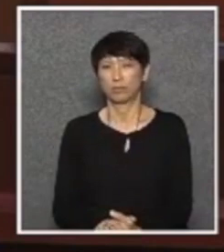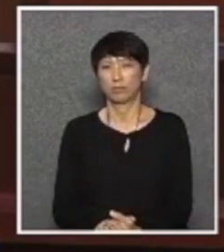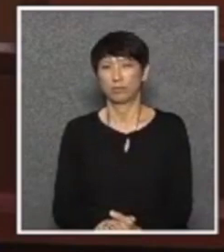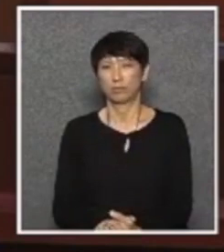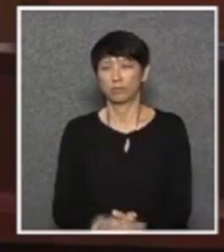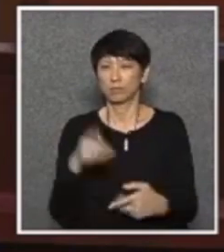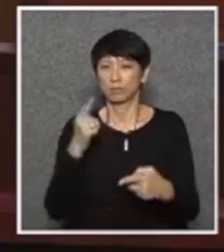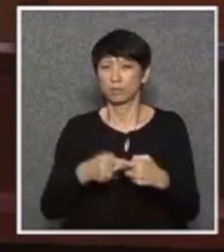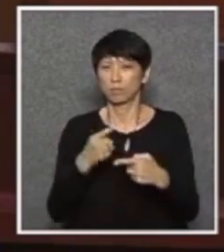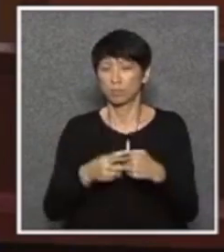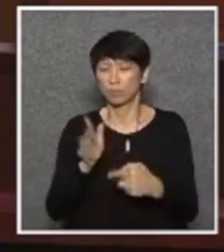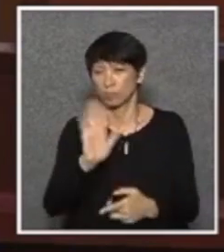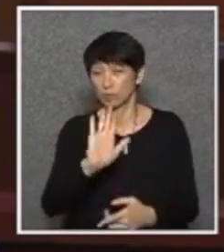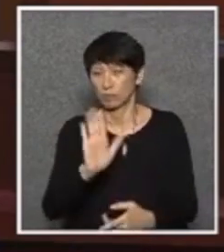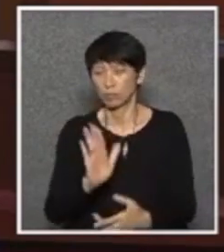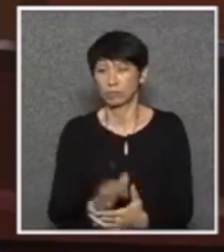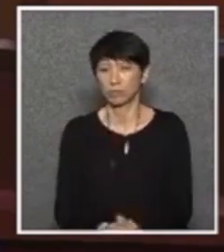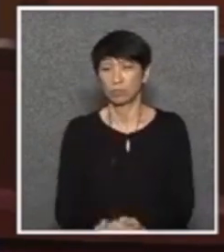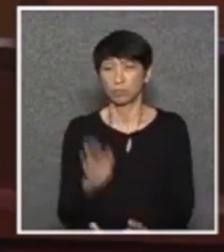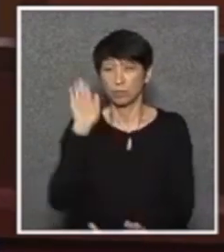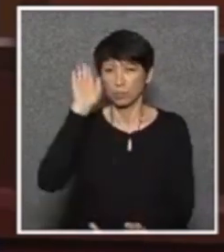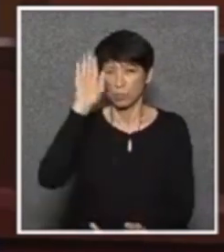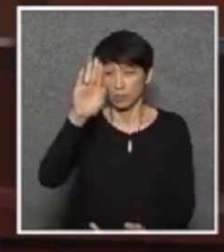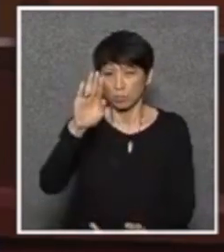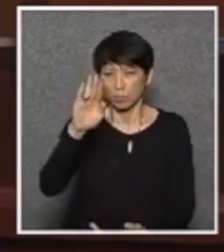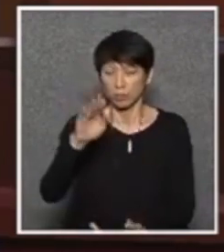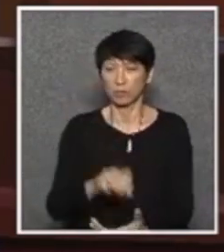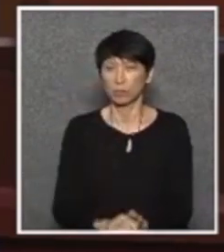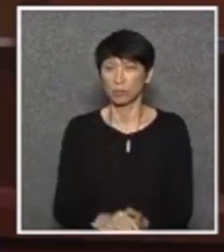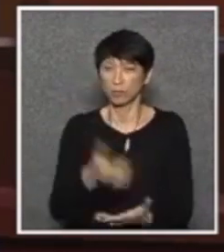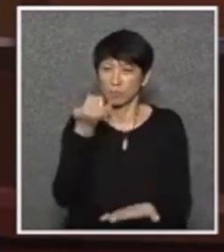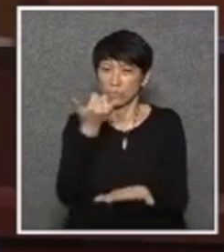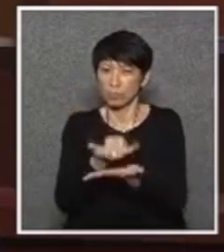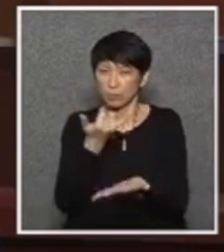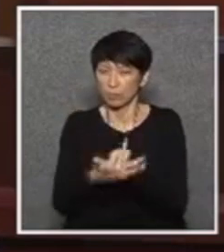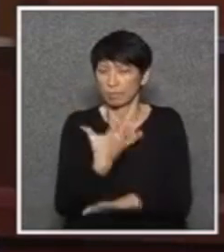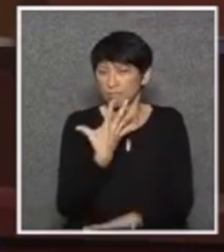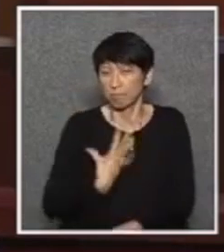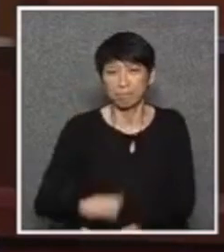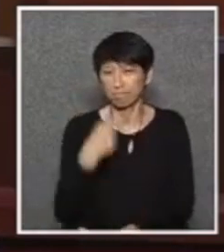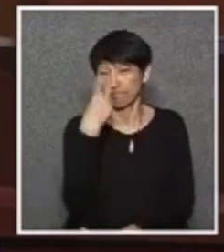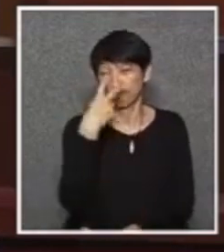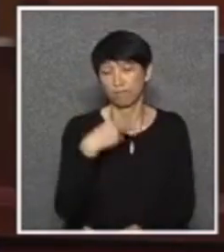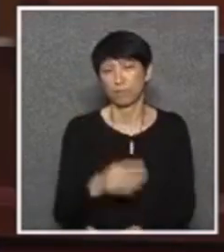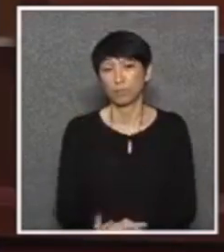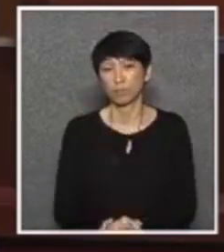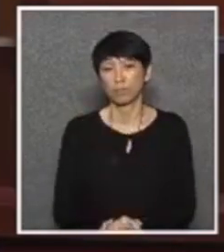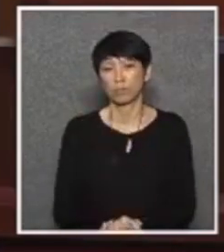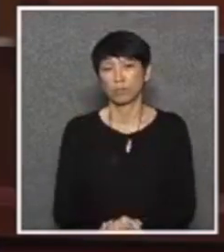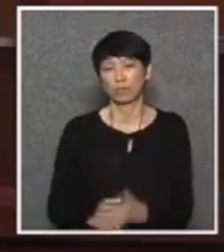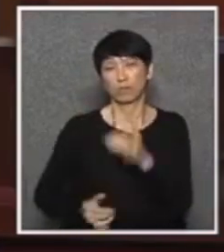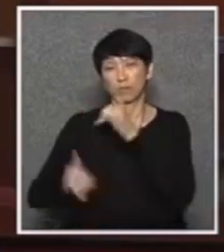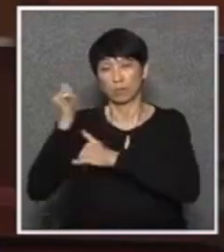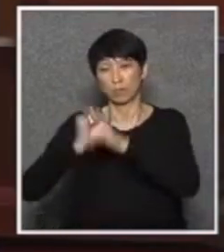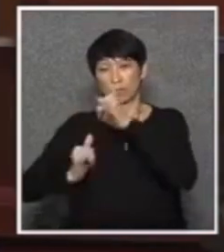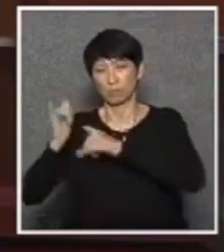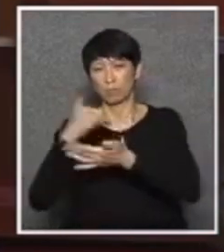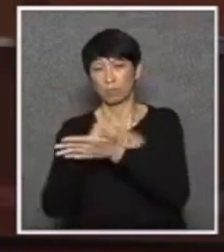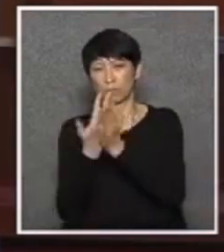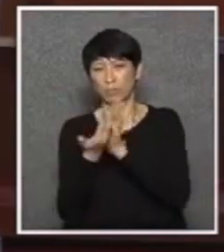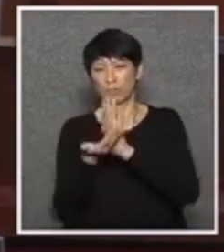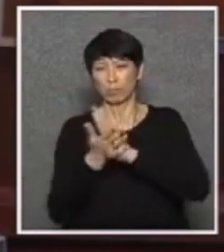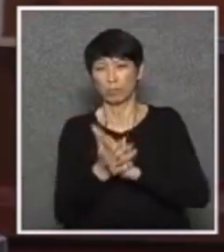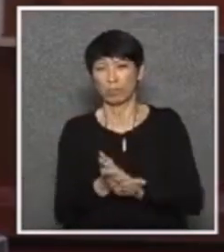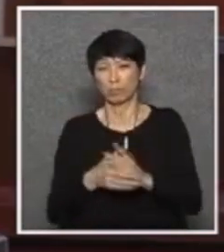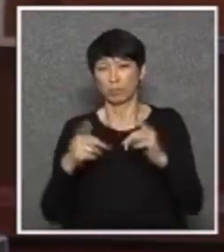真相不是這樣的，將來你是會死得很慘的。歷史上沒有任何一個與民為